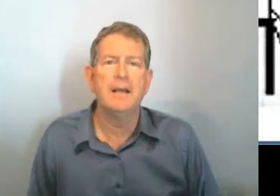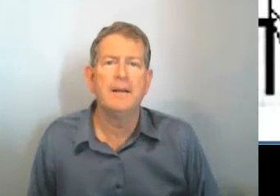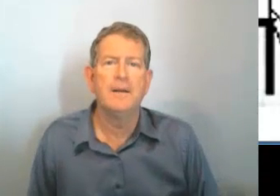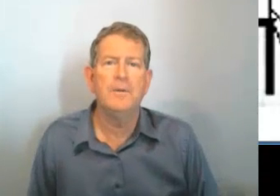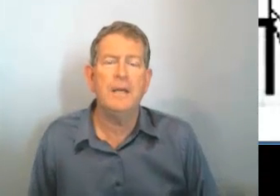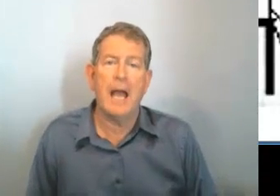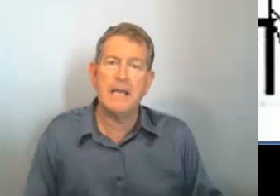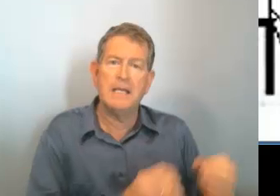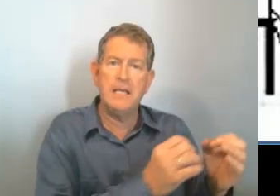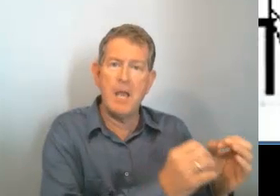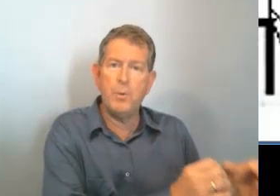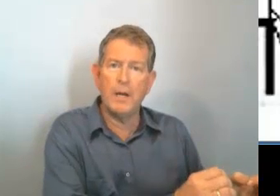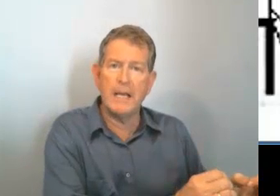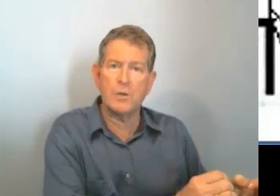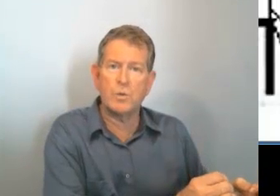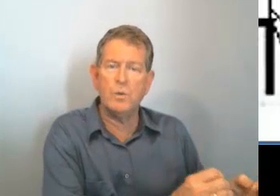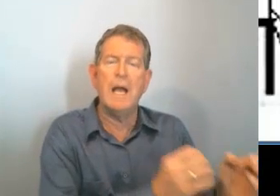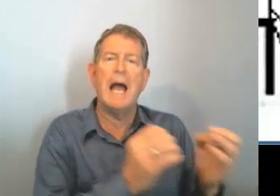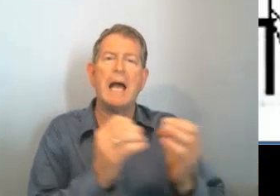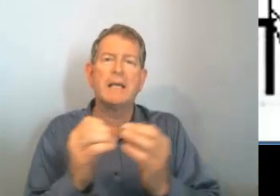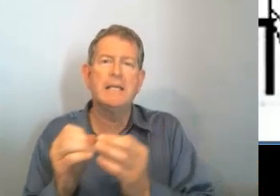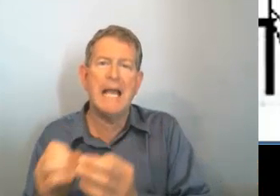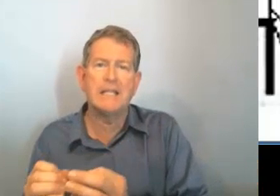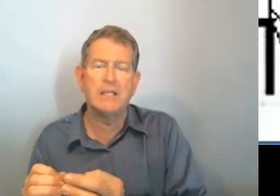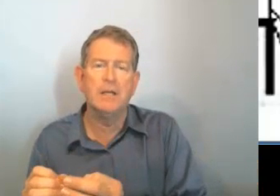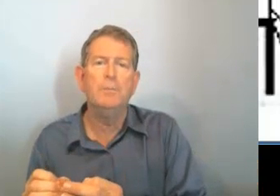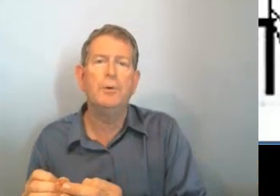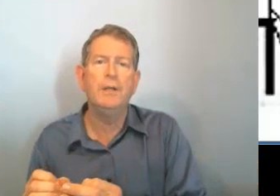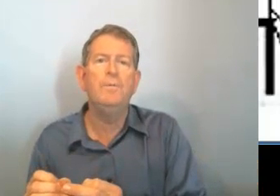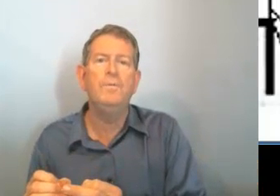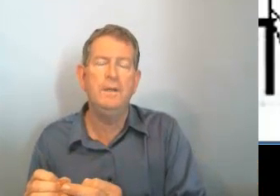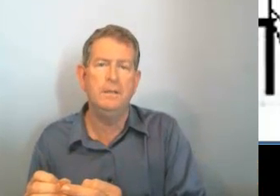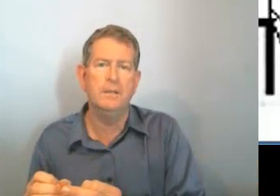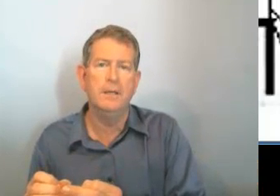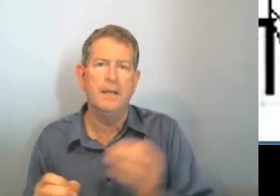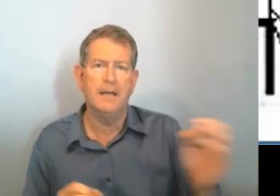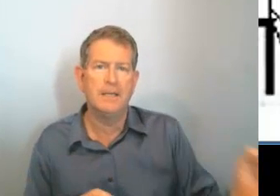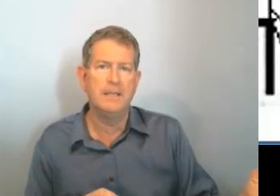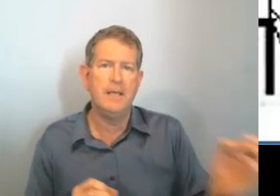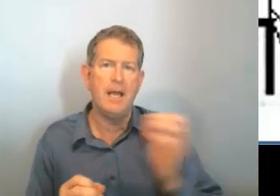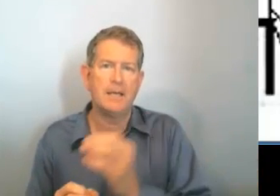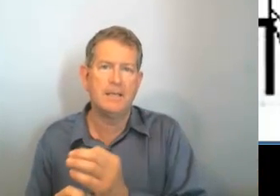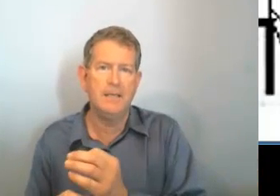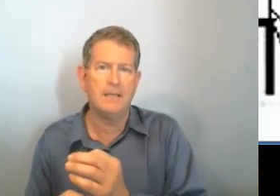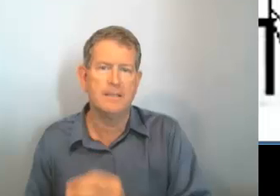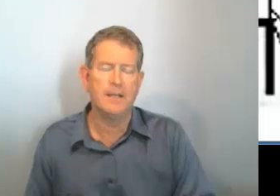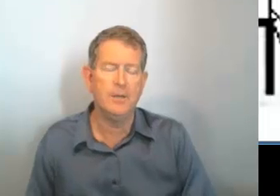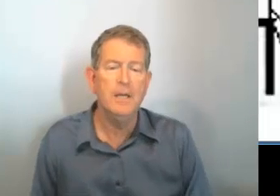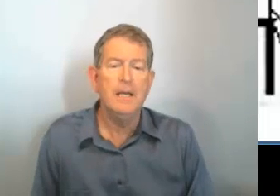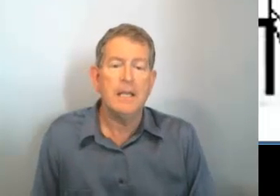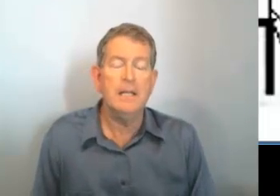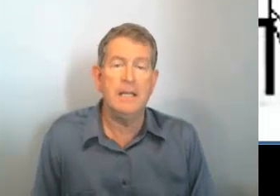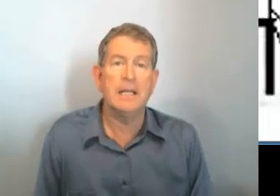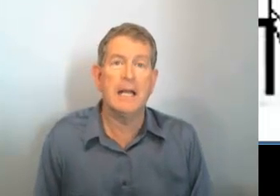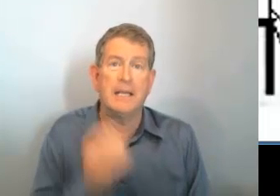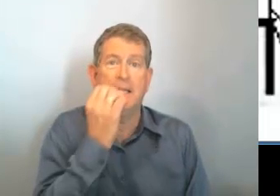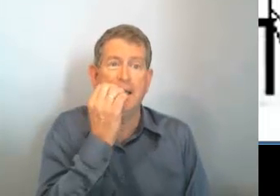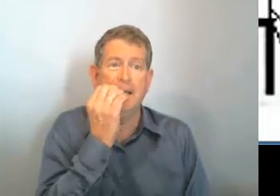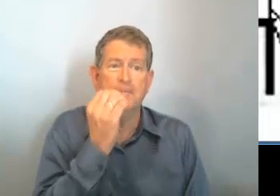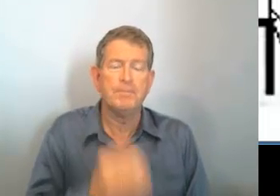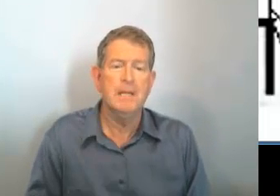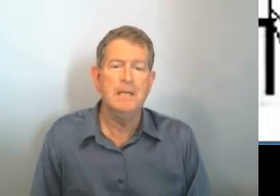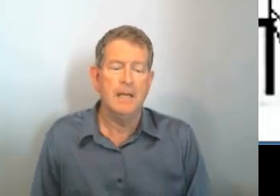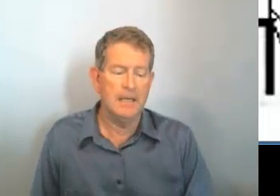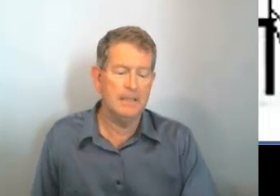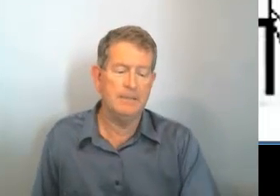Inquiet. Oui, inquiet pour un garçon, inquiète pour une fille. Inquiet, inquiète, d'accord? Il est